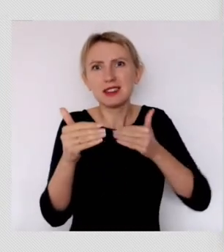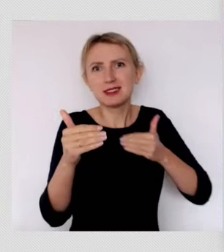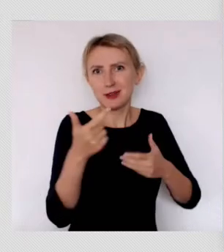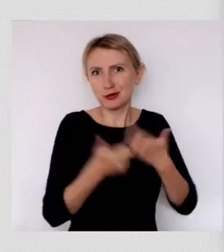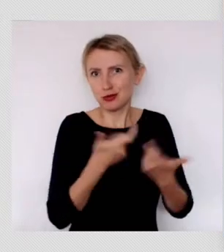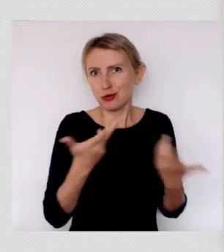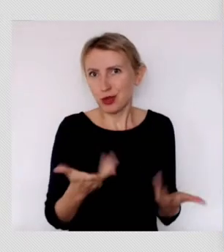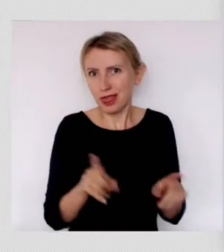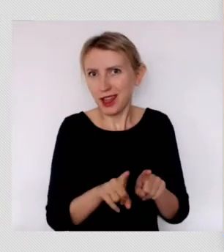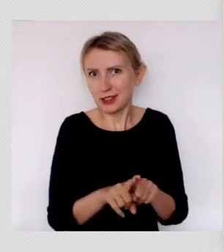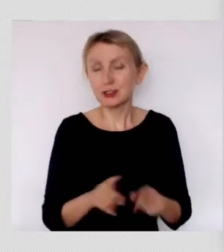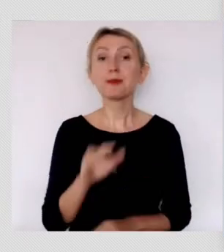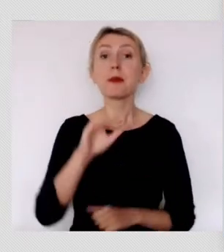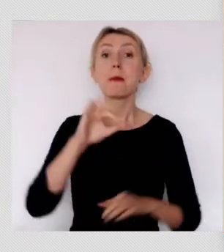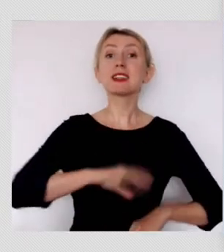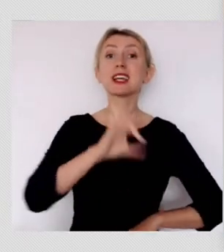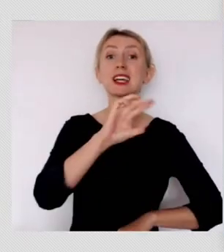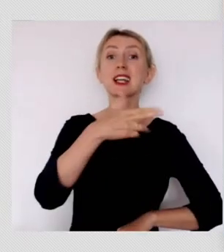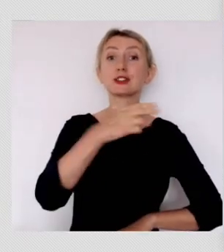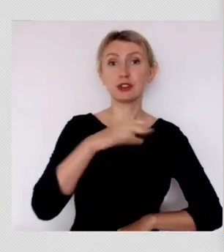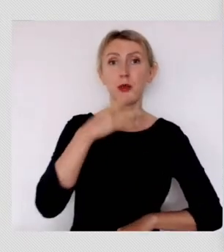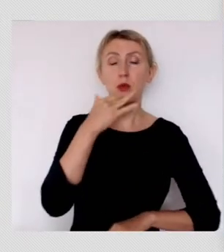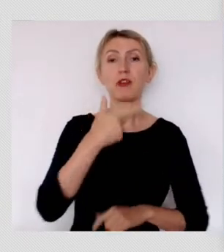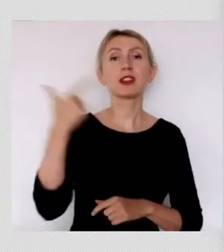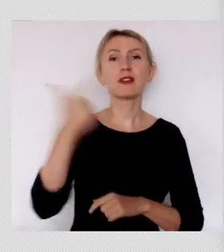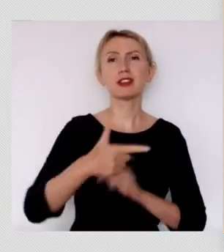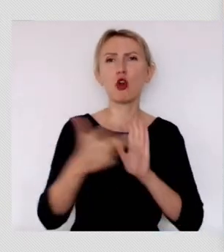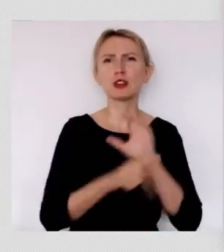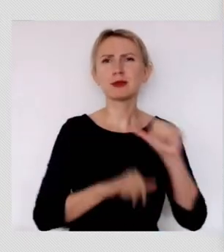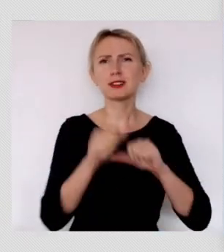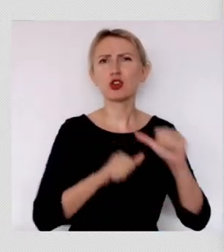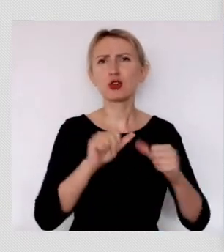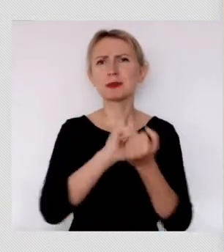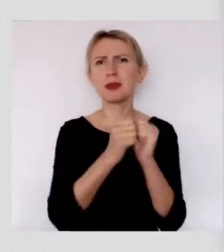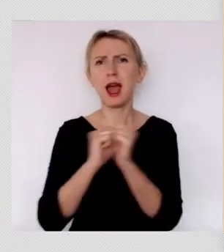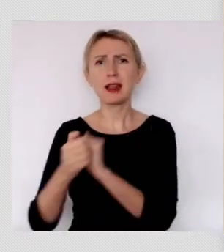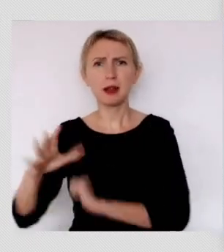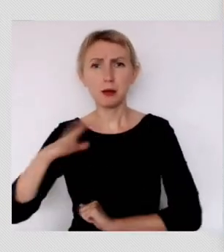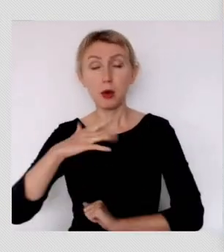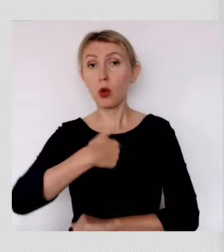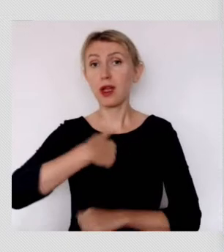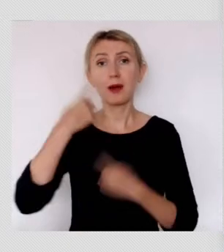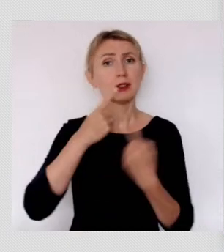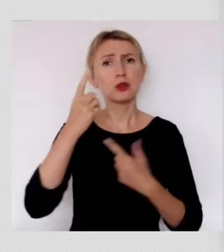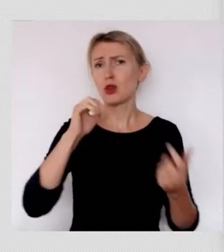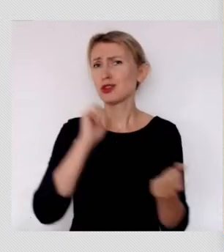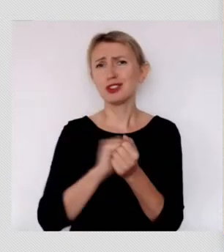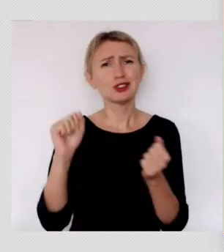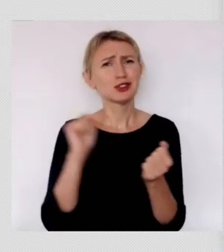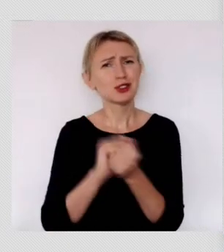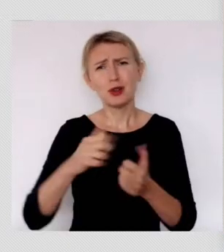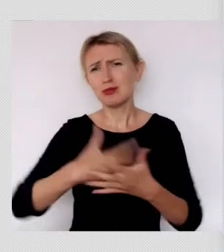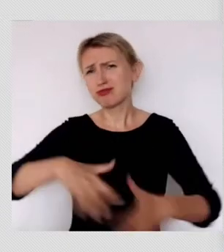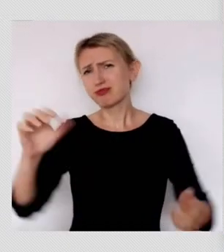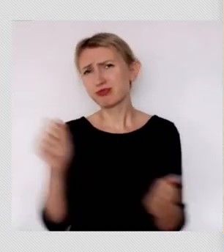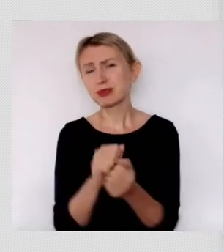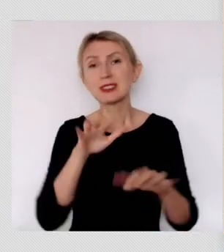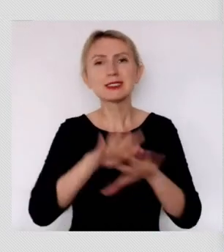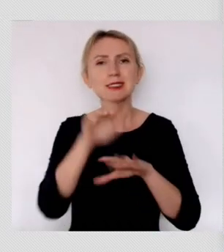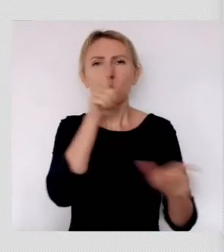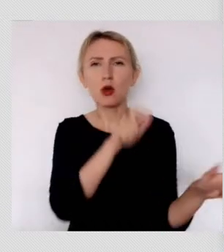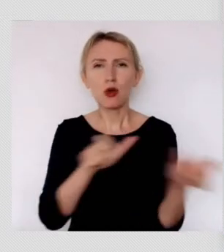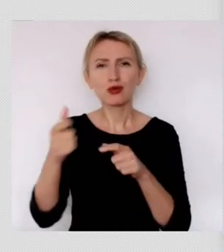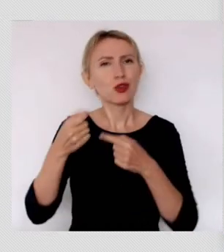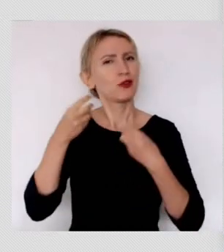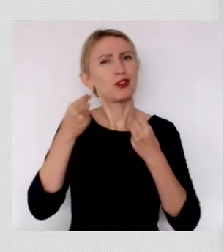pani Grażyna Kopińska, czyli te zmiany z 2018 roku, bo moim zdaniem one zdemolowały w ogóle cały system kontroli